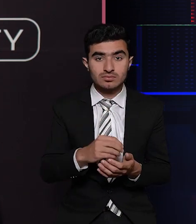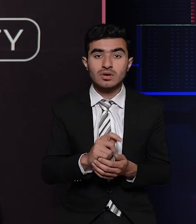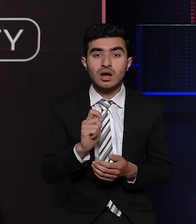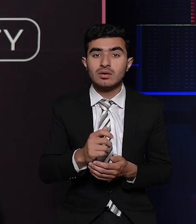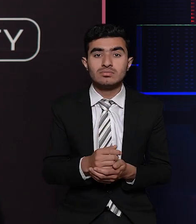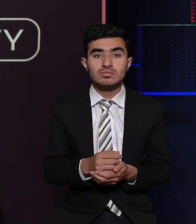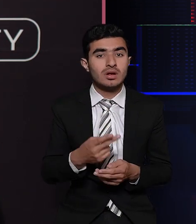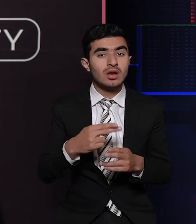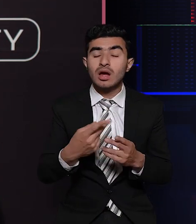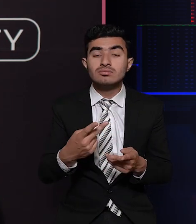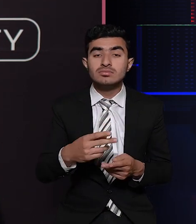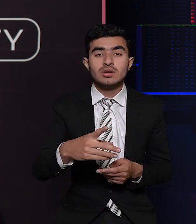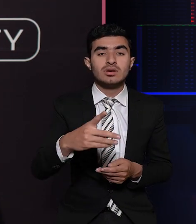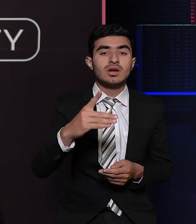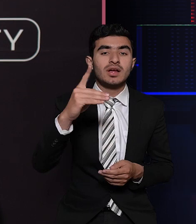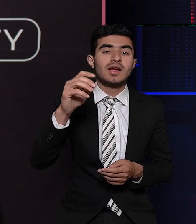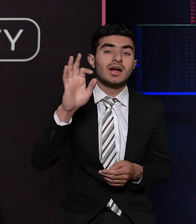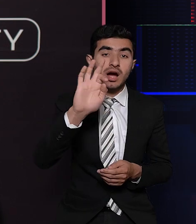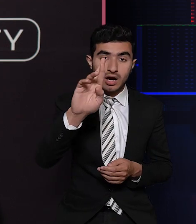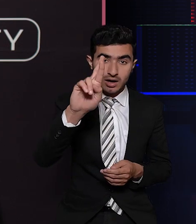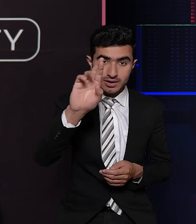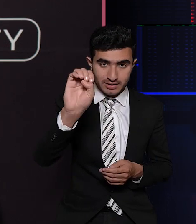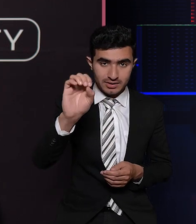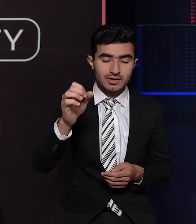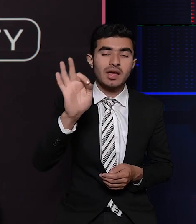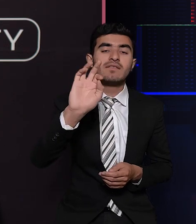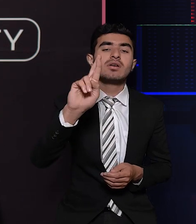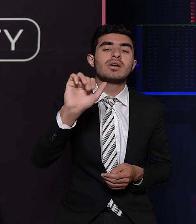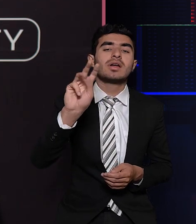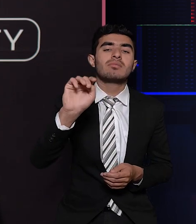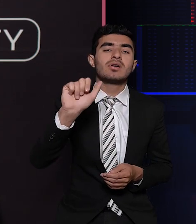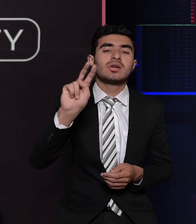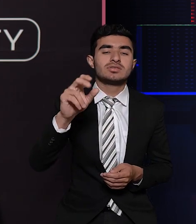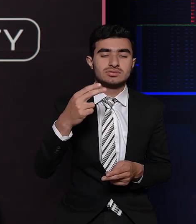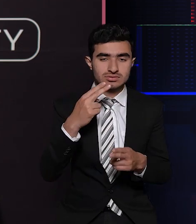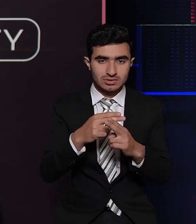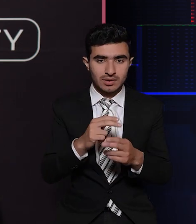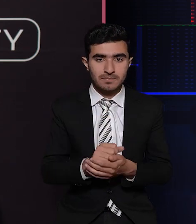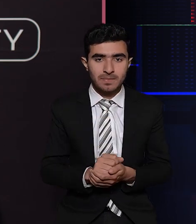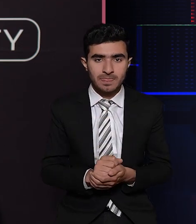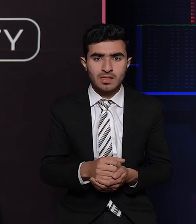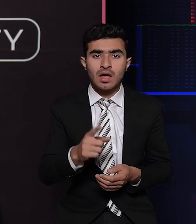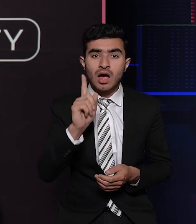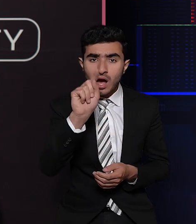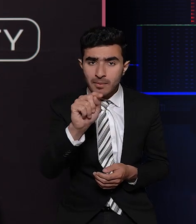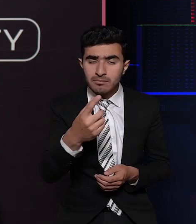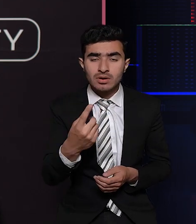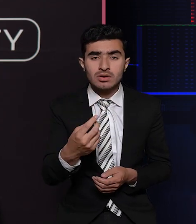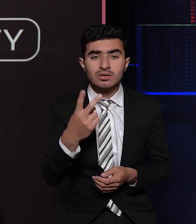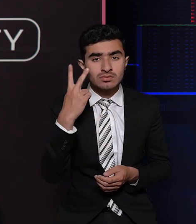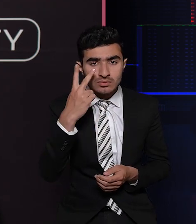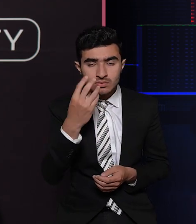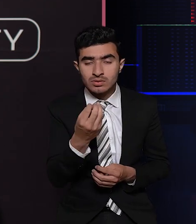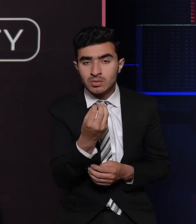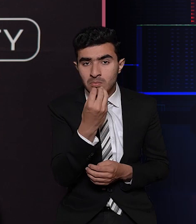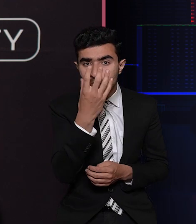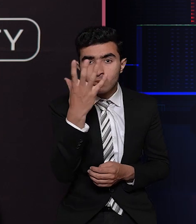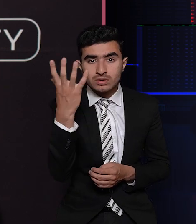ہیں. آپ نے پھول کے ساتھ کانٹے تو دیکھے ہوں گے, لیکن بعض لوگ صرف کانٹوں پہ دھیان دیتے